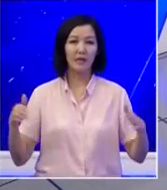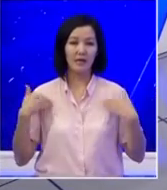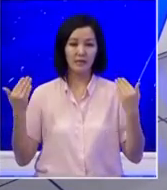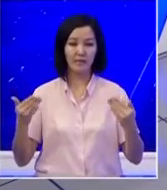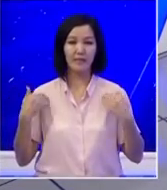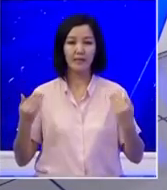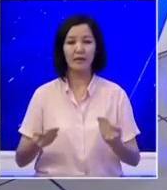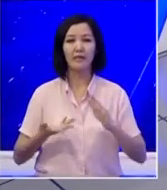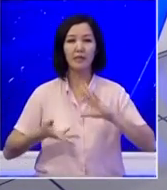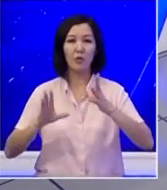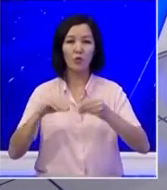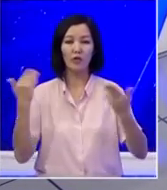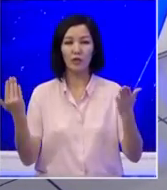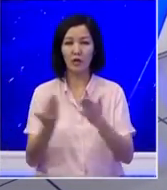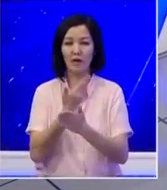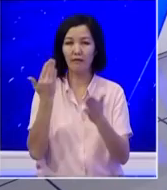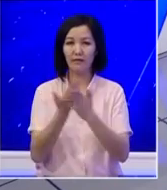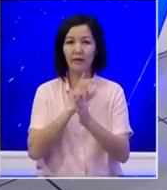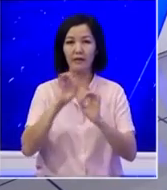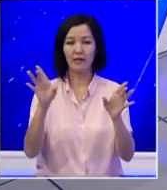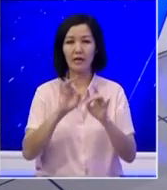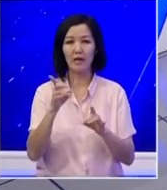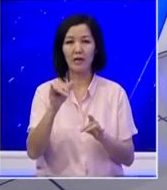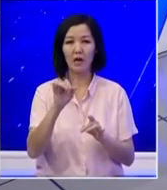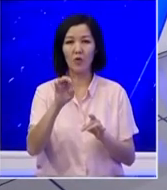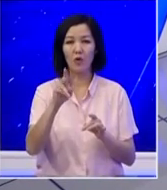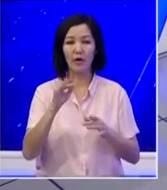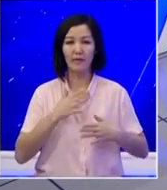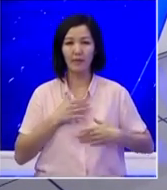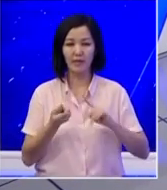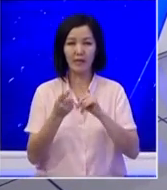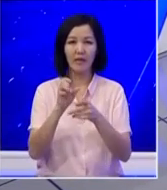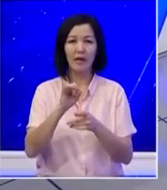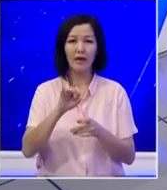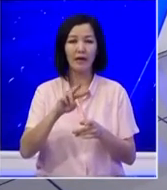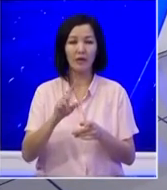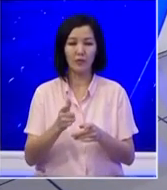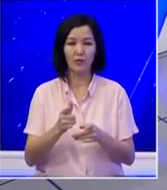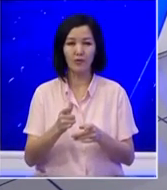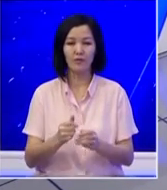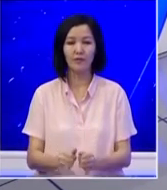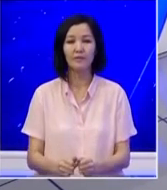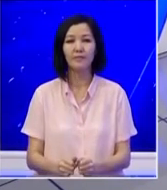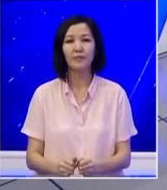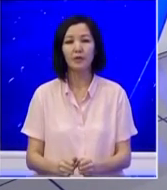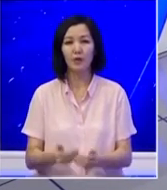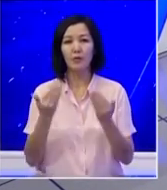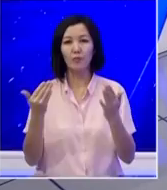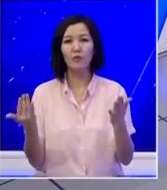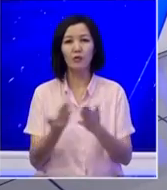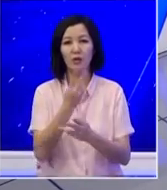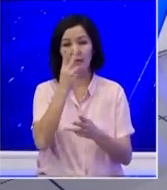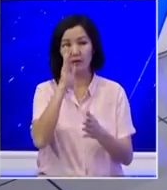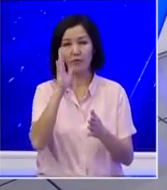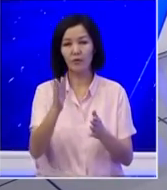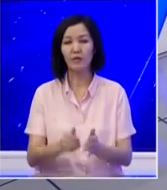армысыздар, аймақтың басты арнасында қорытынды жаңалықтар. Студияда ақпараттар легімен Гауһар Мұса, Суырда Дормада Айгүл Жұмаш. Қымбатты